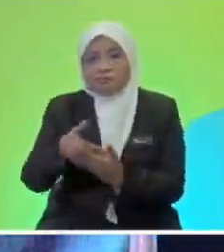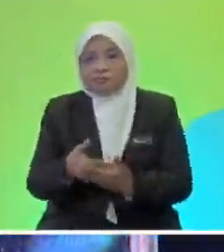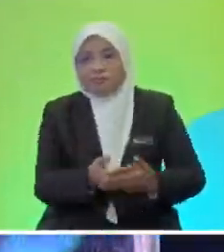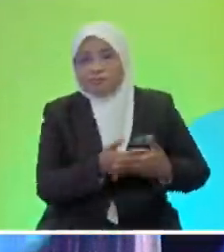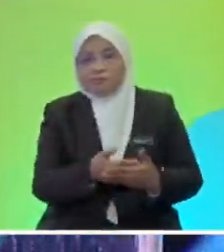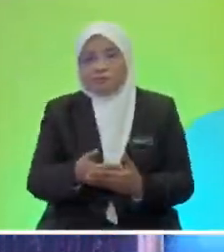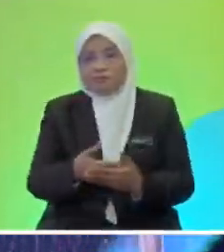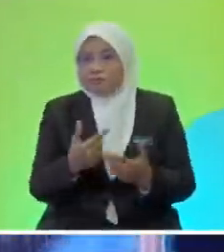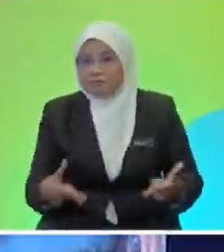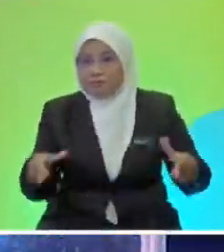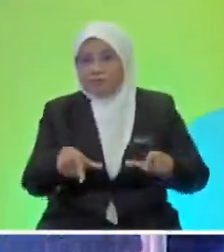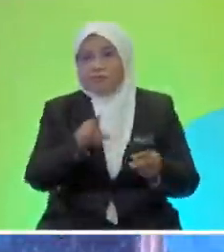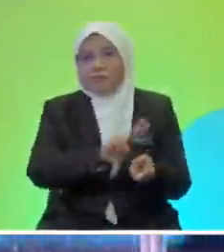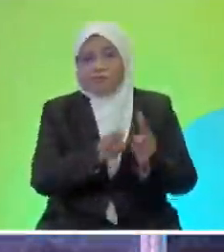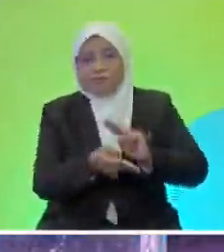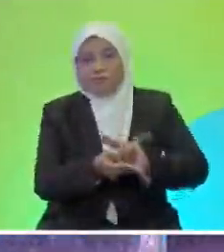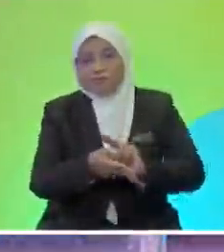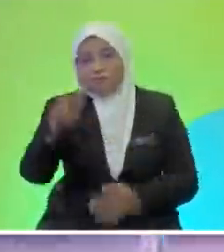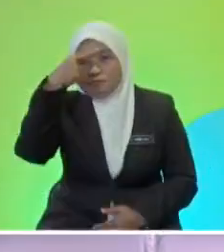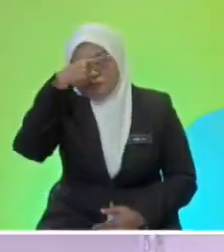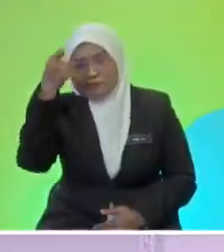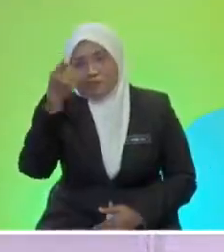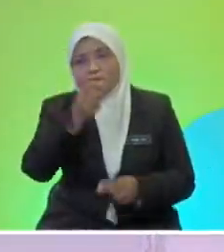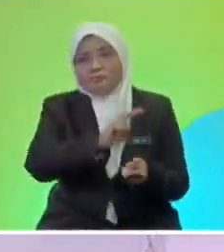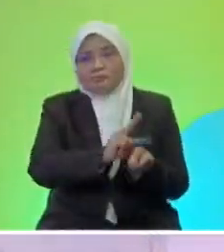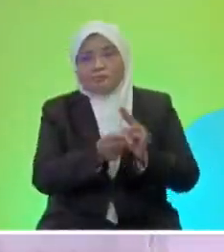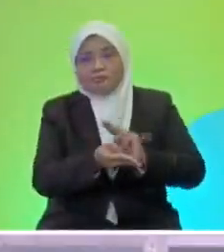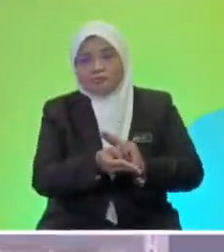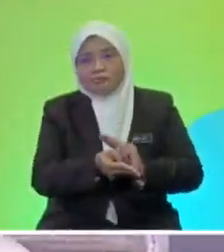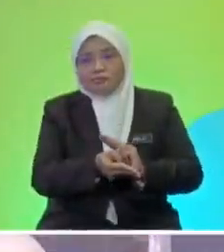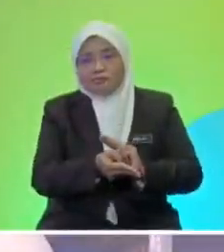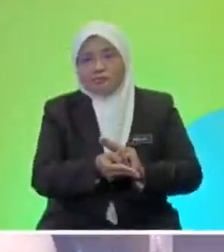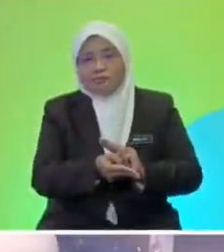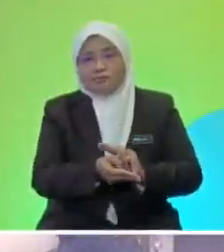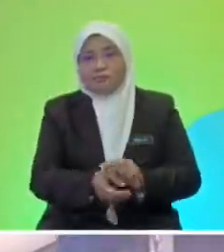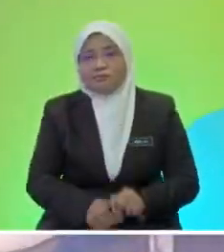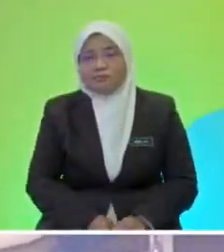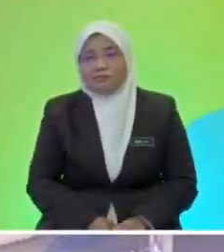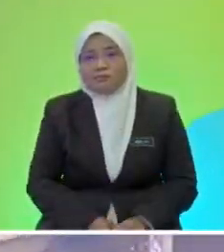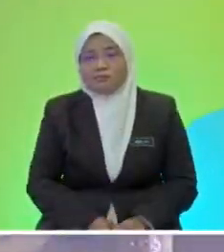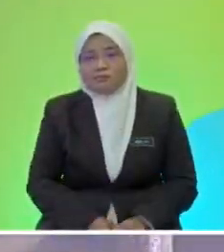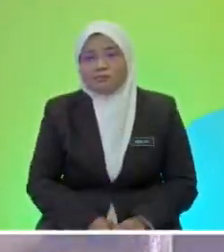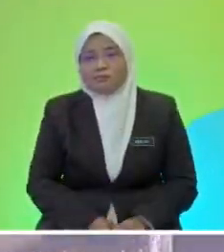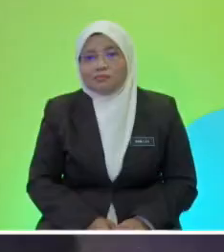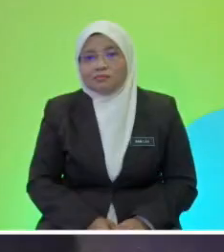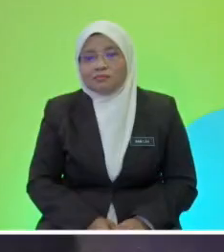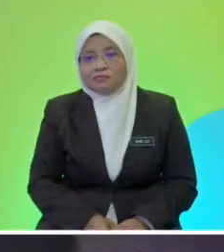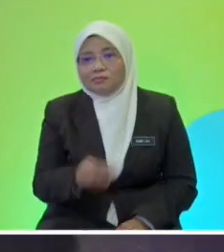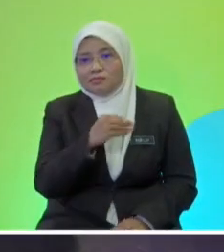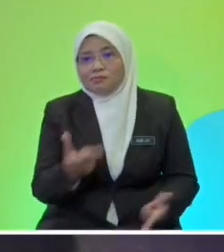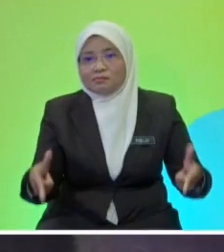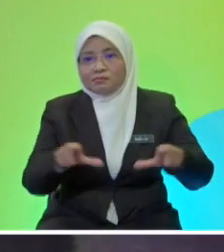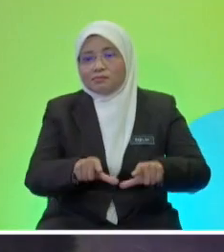berlaku perubahan tadi yang menyebabkan perubahan secara Rawa berlakulah penyakit gangguan Ceng